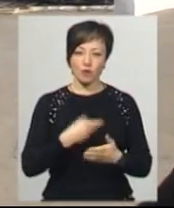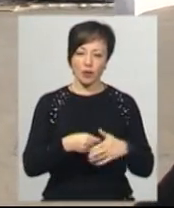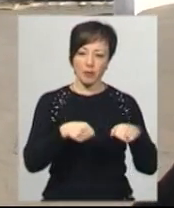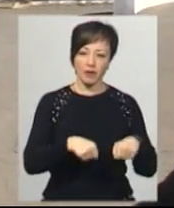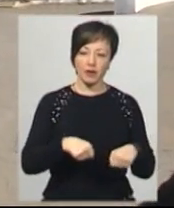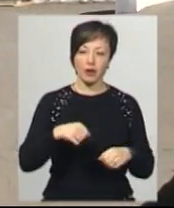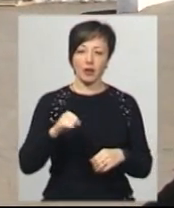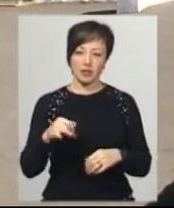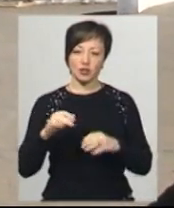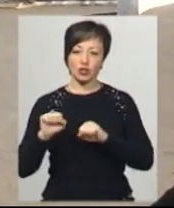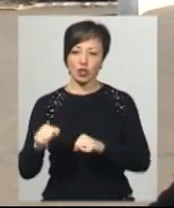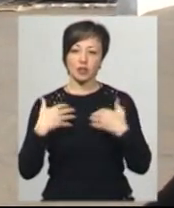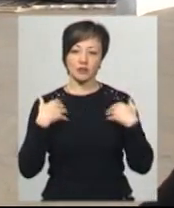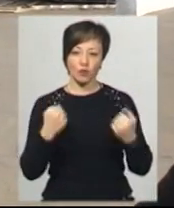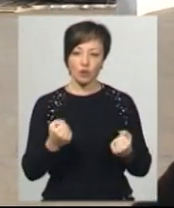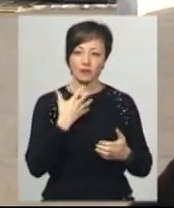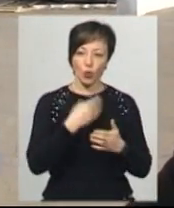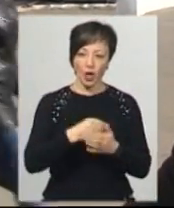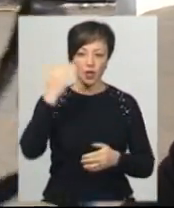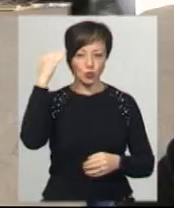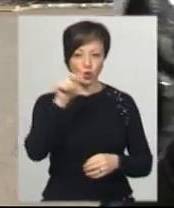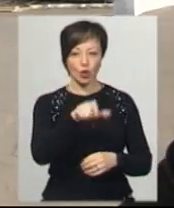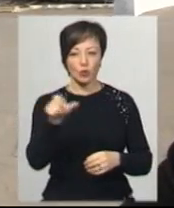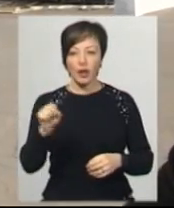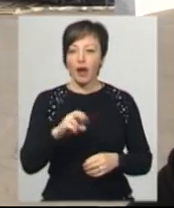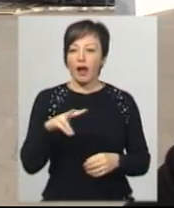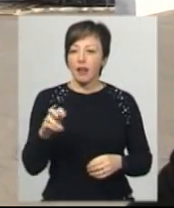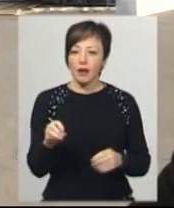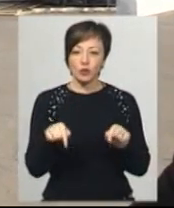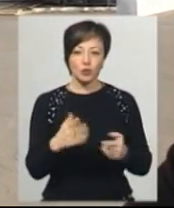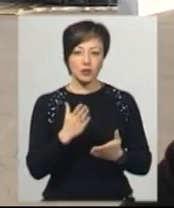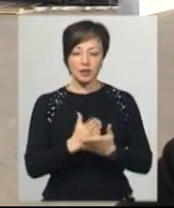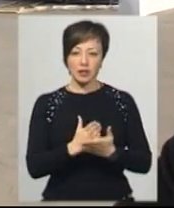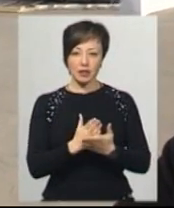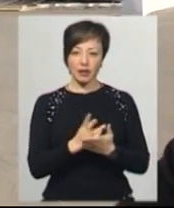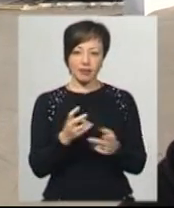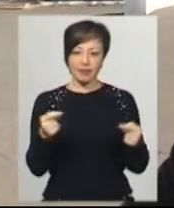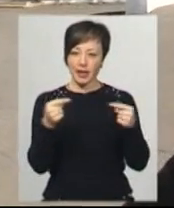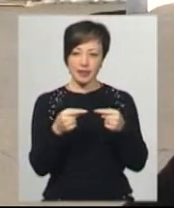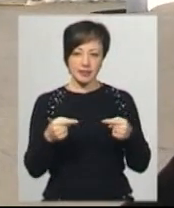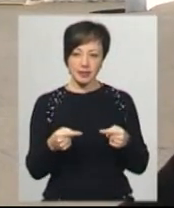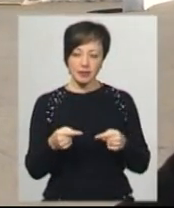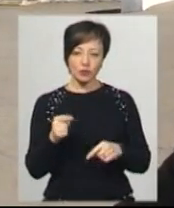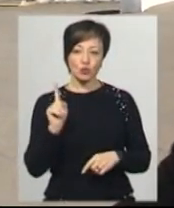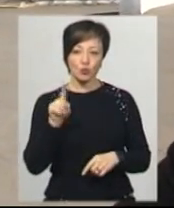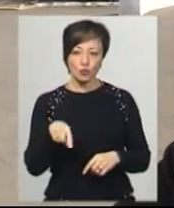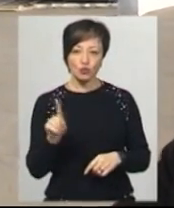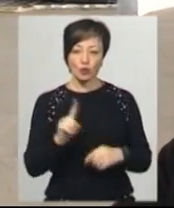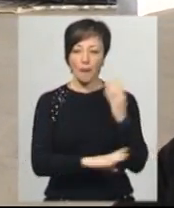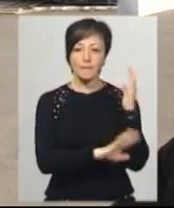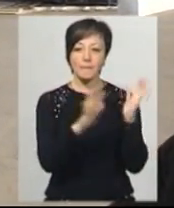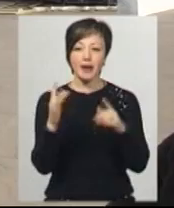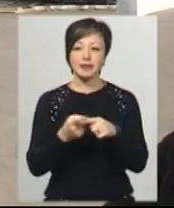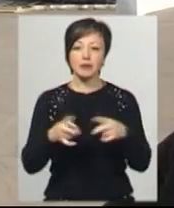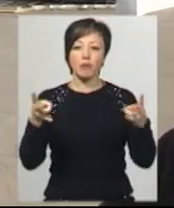чужих людей, захищати здоров'я і свої чужих людей. Але, як вам сказати, тут є незістиковочка, тому що парки – це